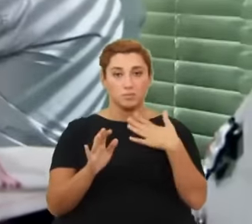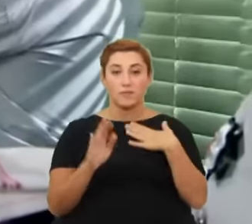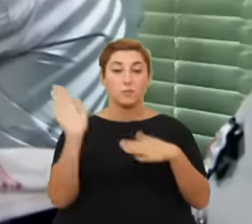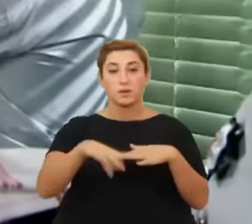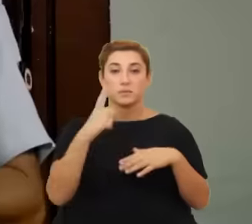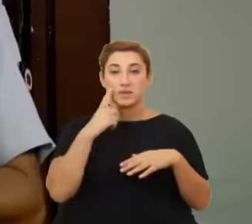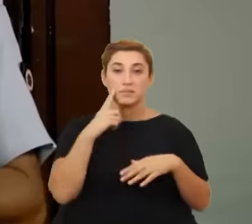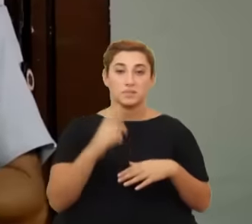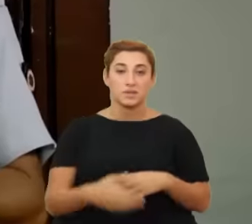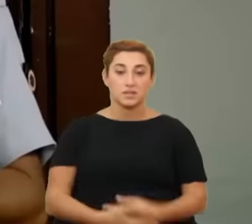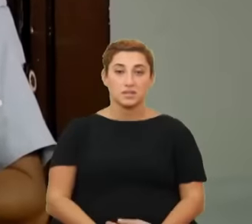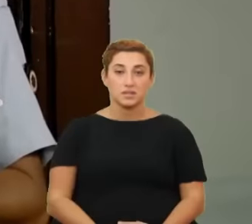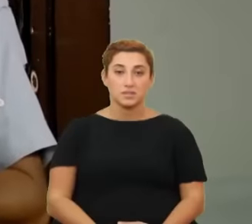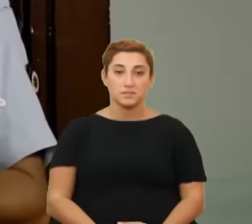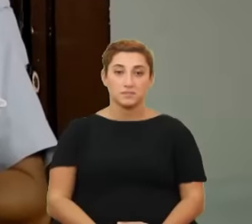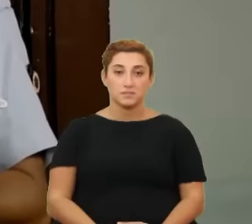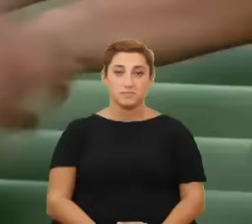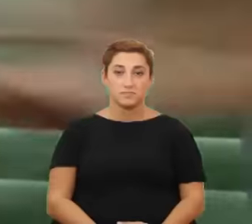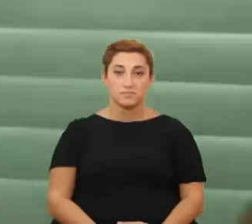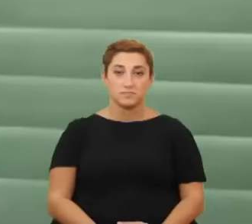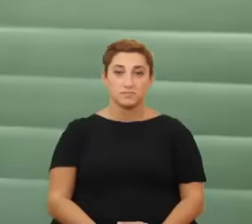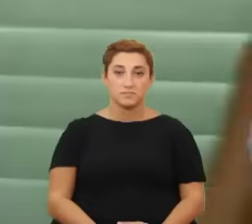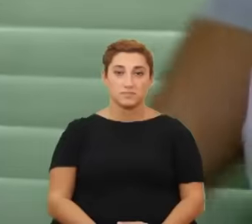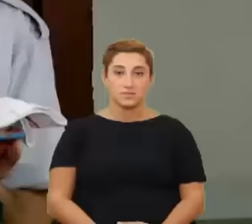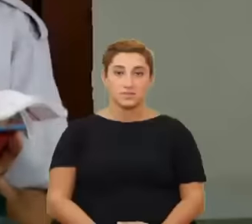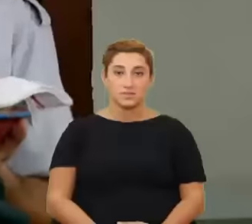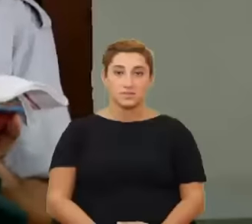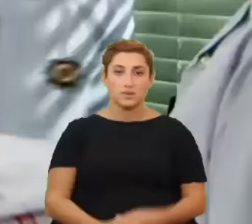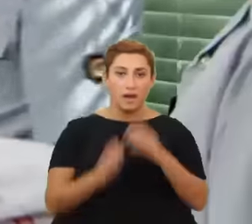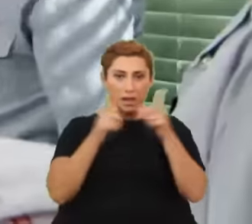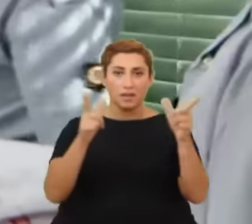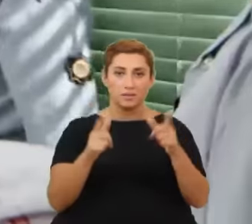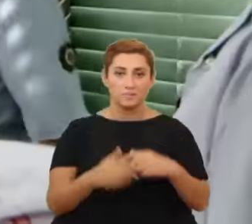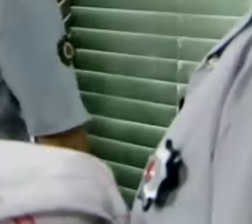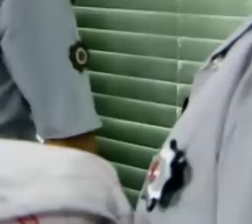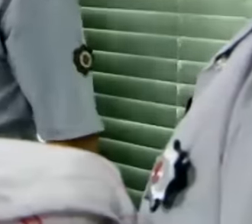ben vurayım. Rıza hoşuna gitmişçesine gülümsedi. Lan!